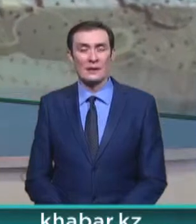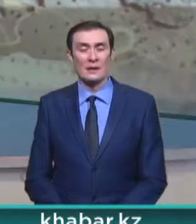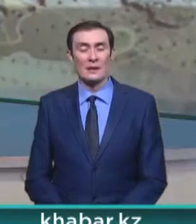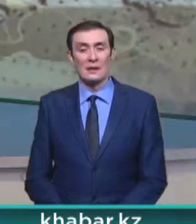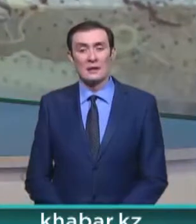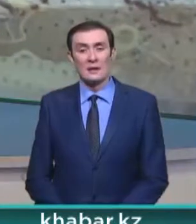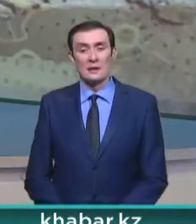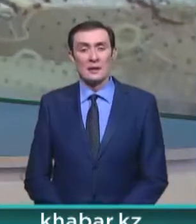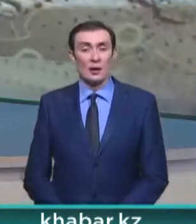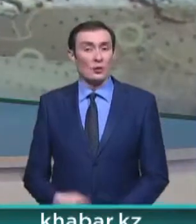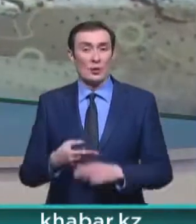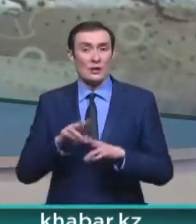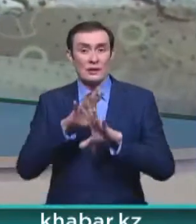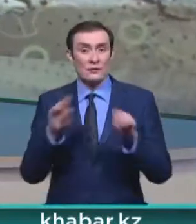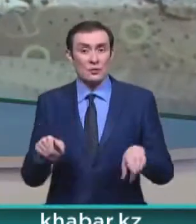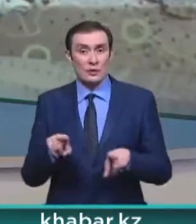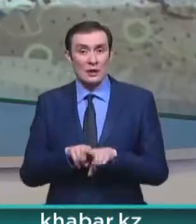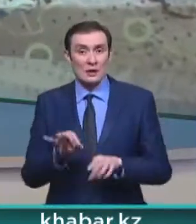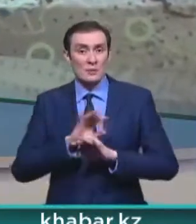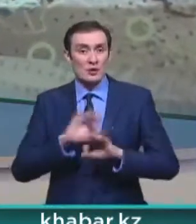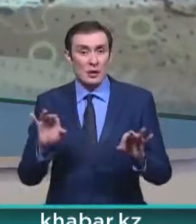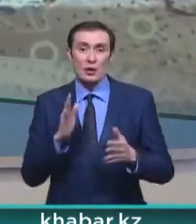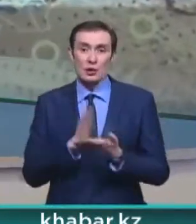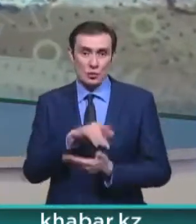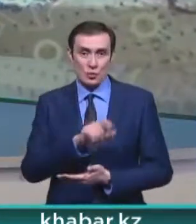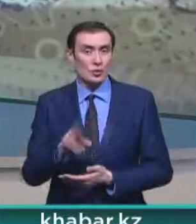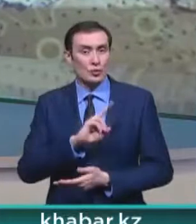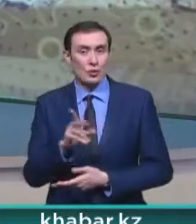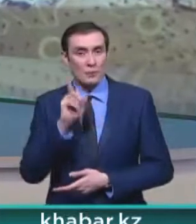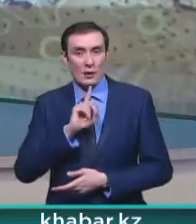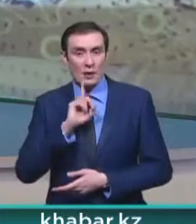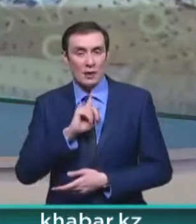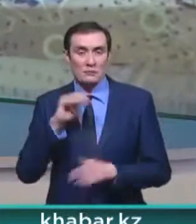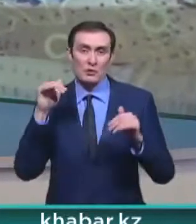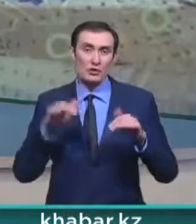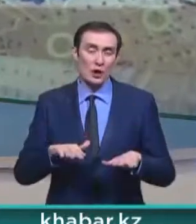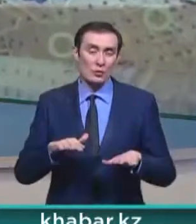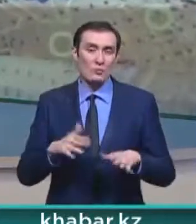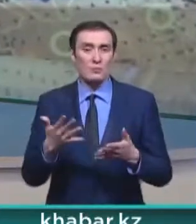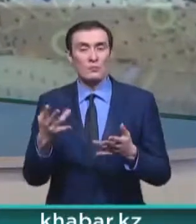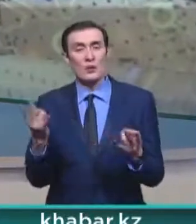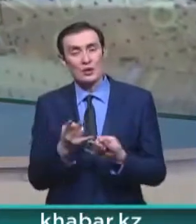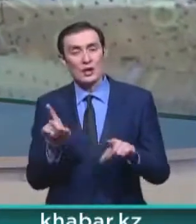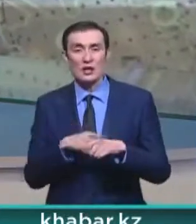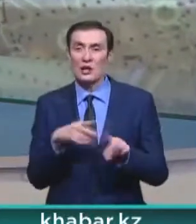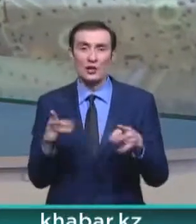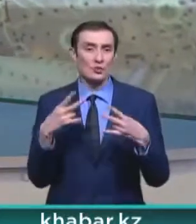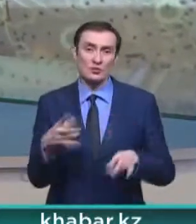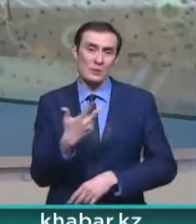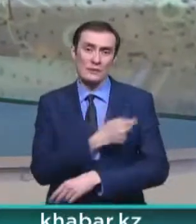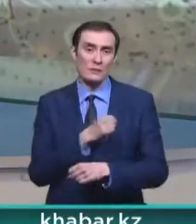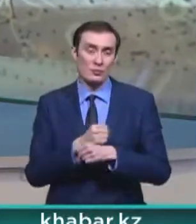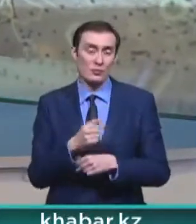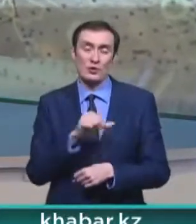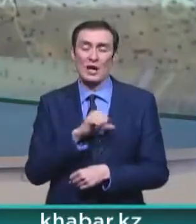Слыхан, но здесь не все так радужно. Есть некоторые люди, которые пока еще решают, получать ему прививку или не получать. Ну, я думаю, что вполне логично. Ну,